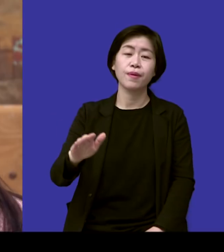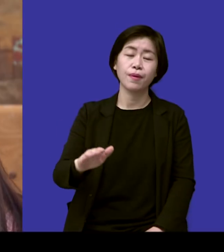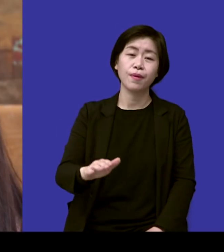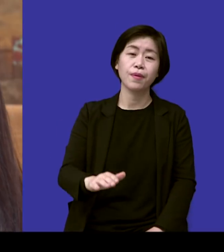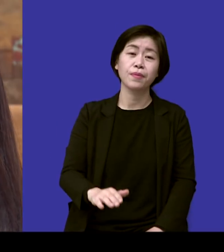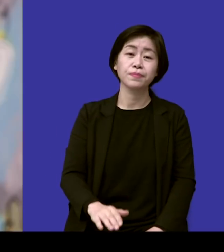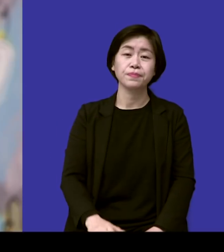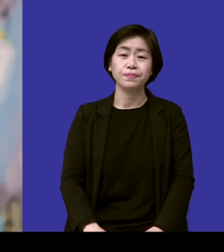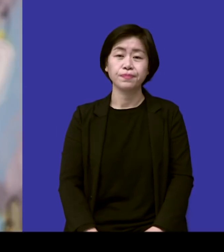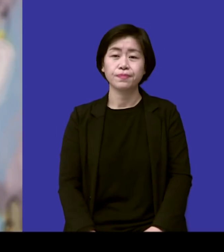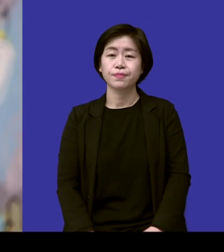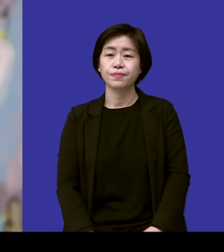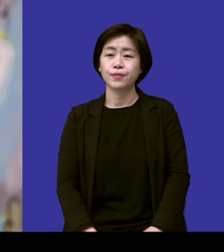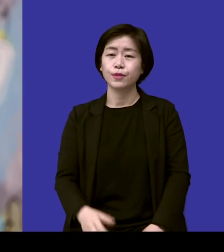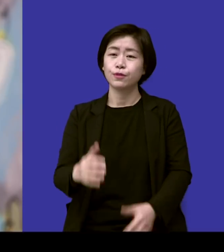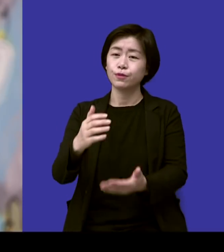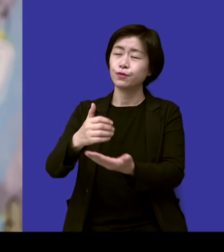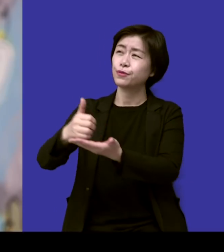지쳐도